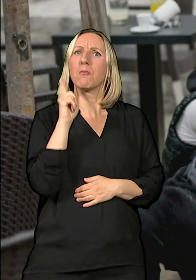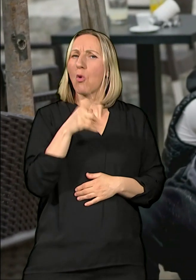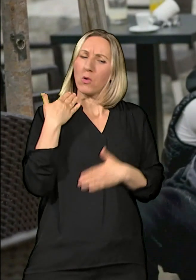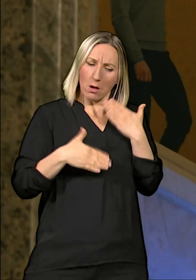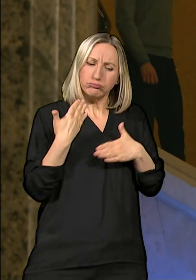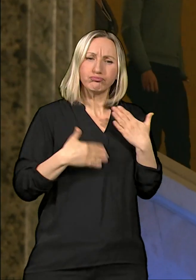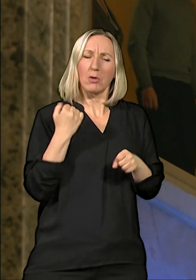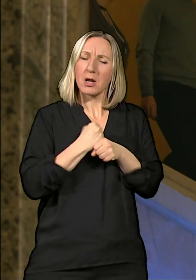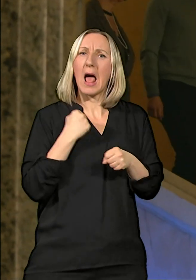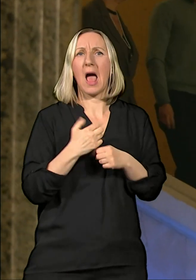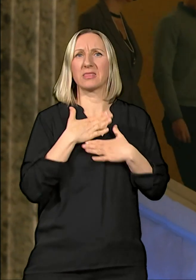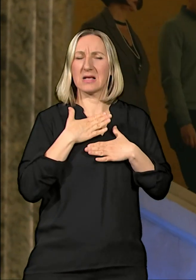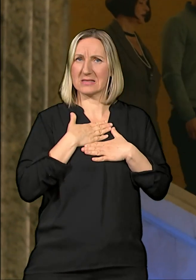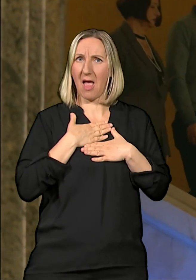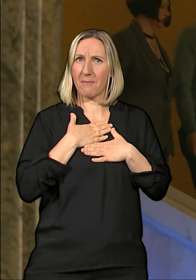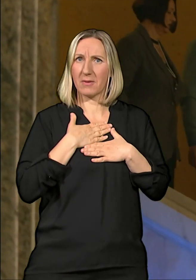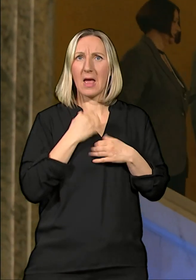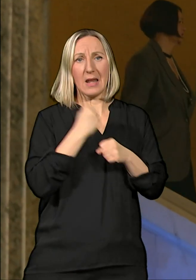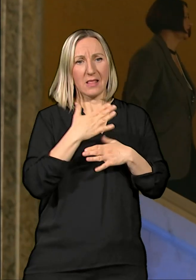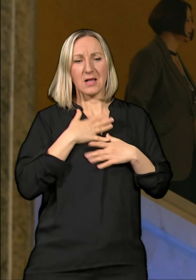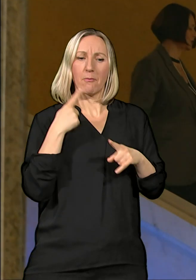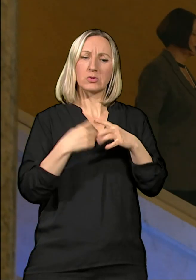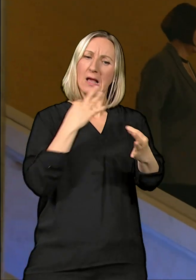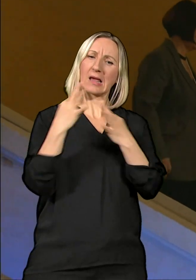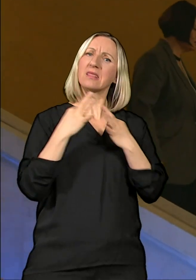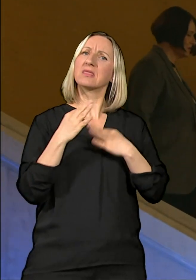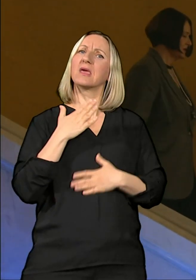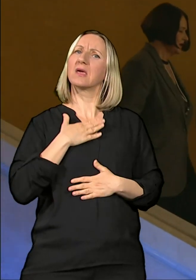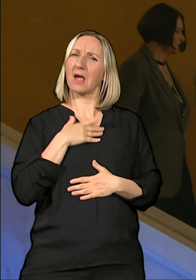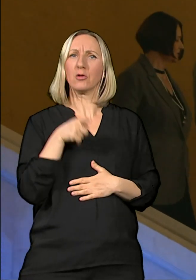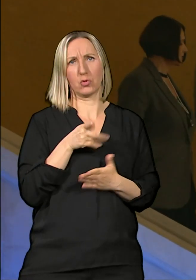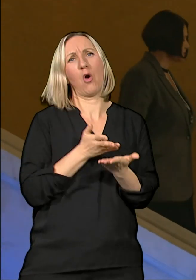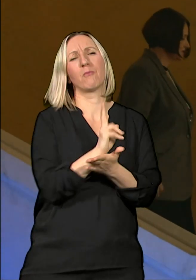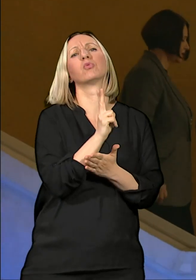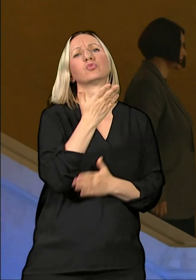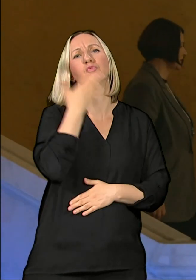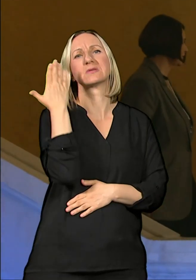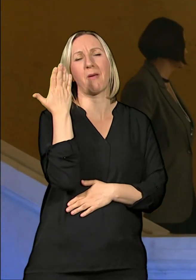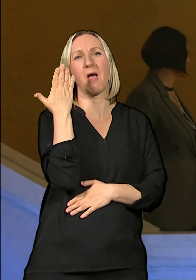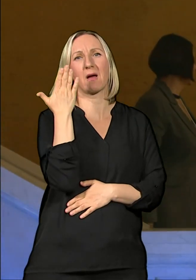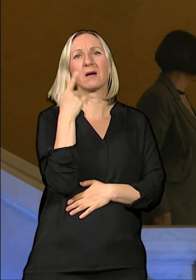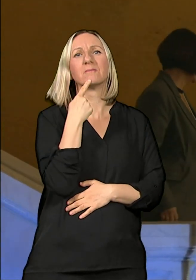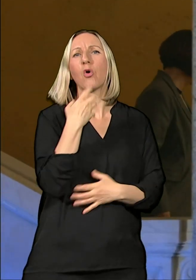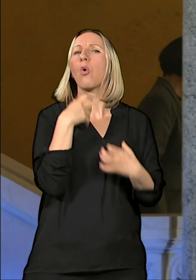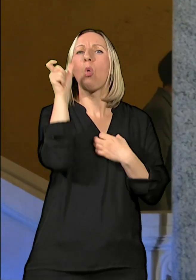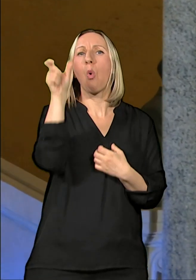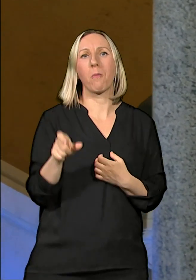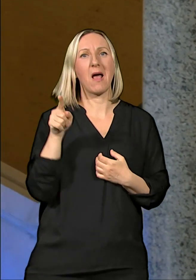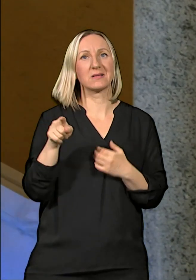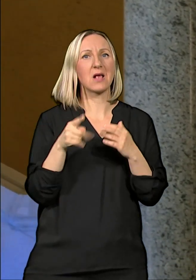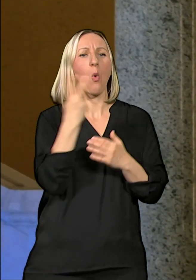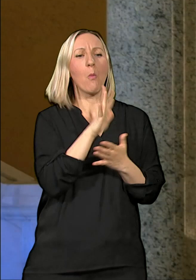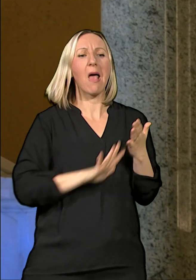na sebi, a rad na sebi i kritički odnos prema sebi je, kaže, put ka uspehu. I dodaje da glumci kao najistureniji